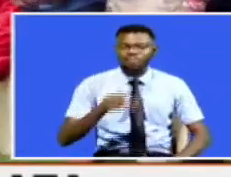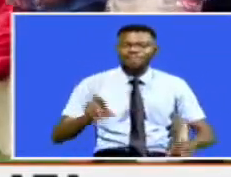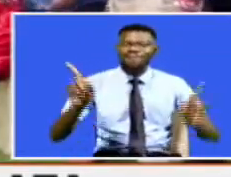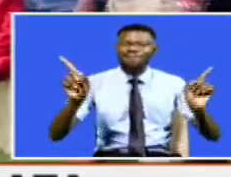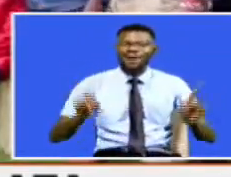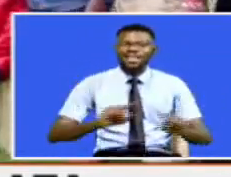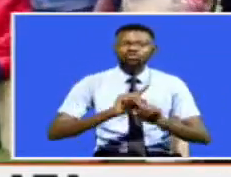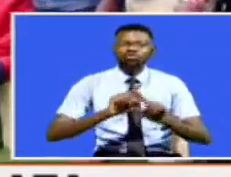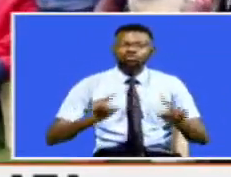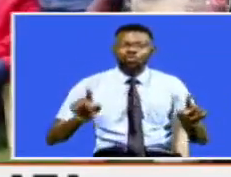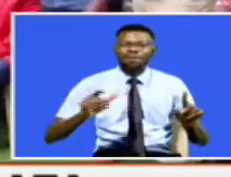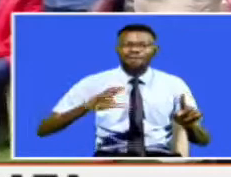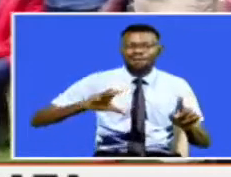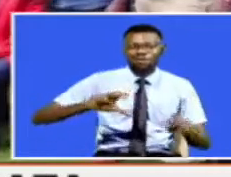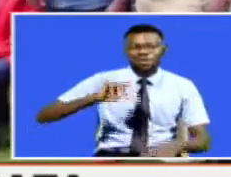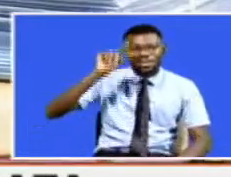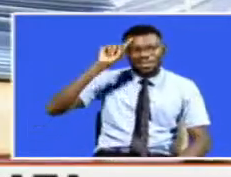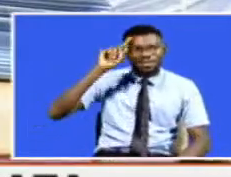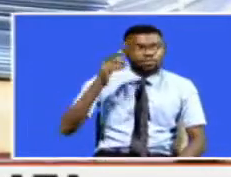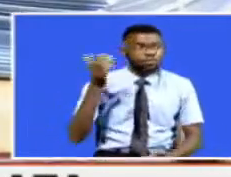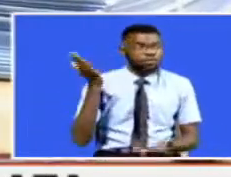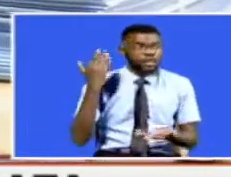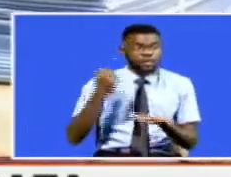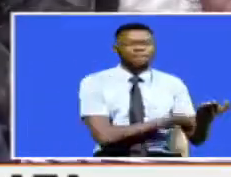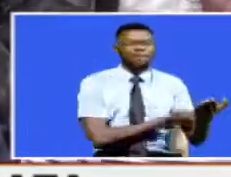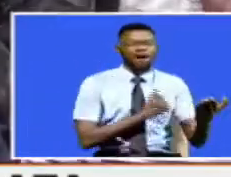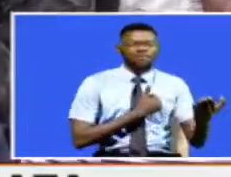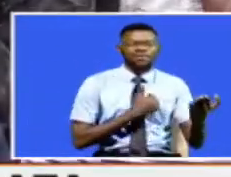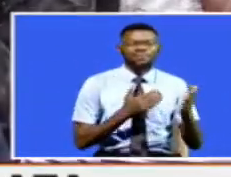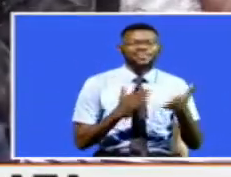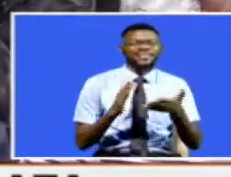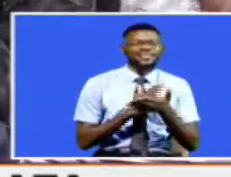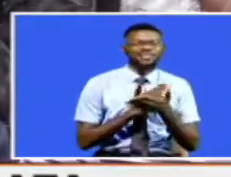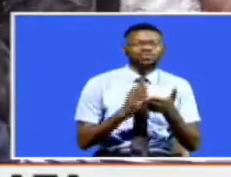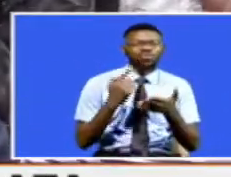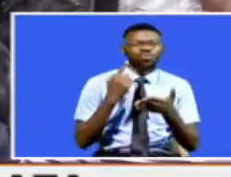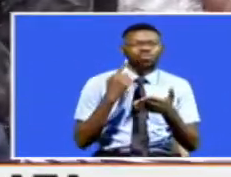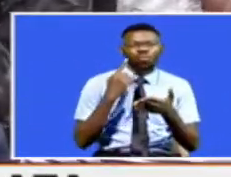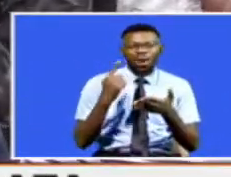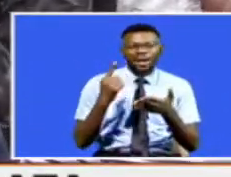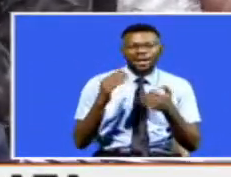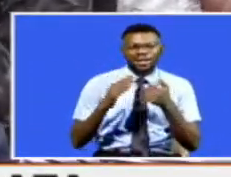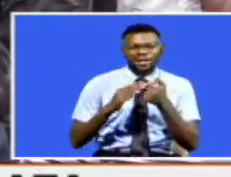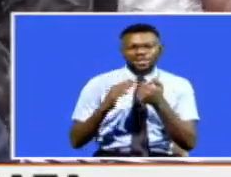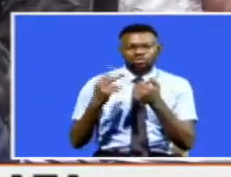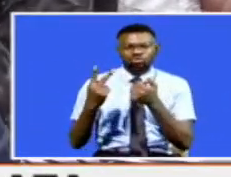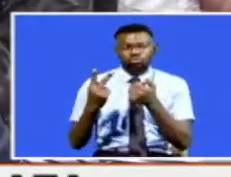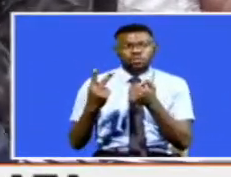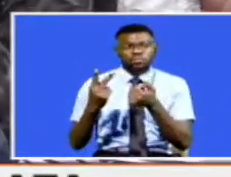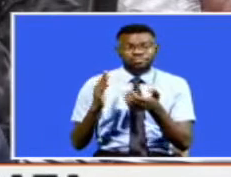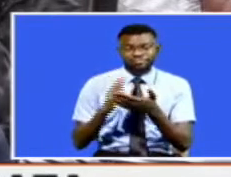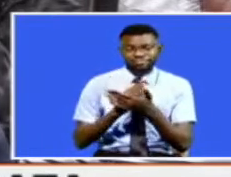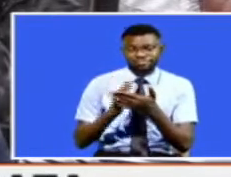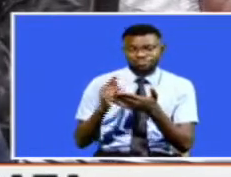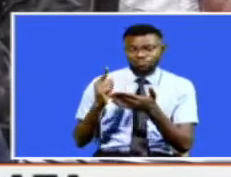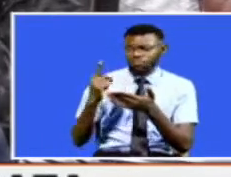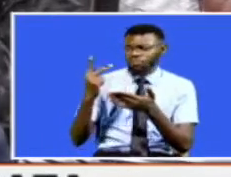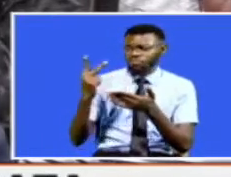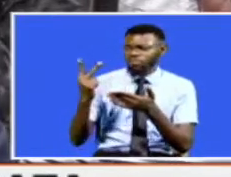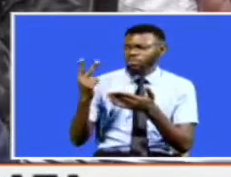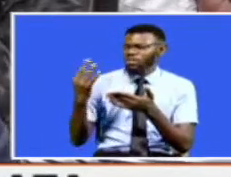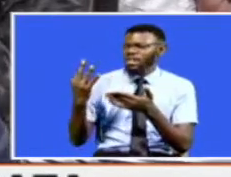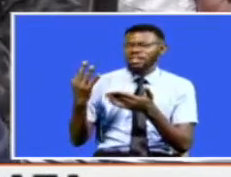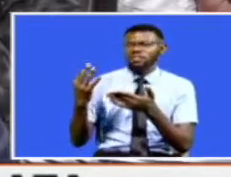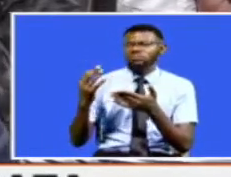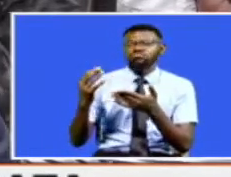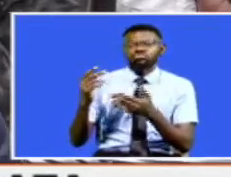Wiki jana gavana Kawira Mwangaza aliahidi kuunga mkono jitihada ya Constitution ya Kenya section 123(2) of